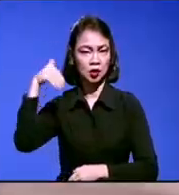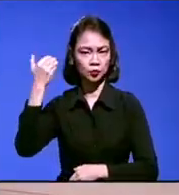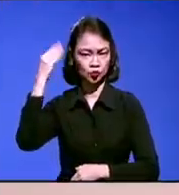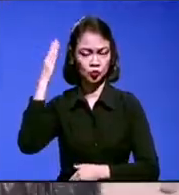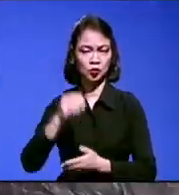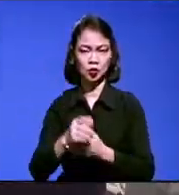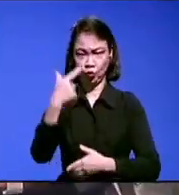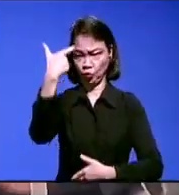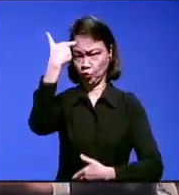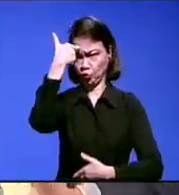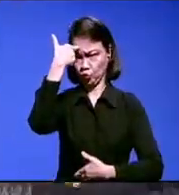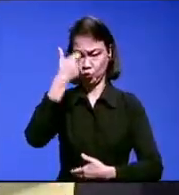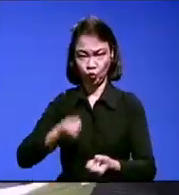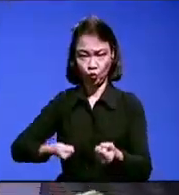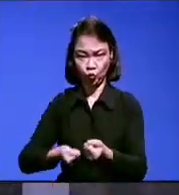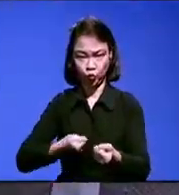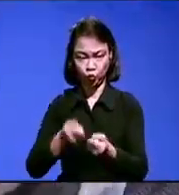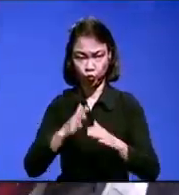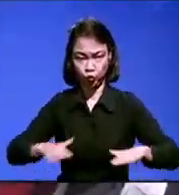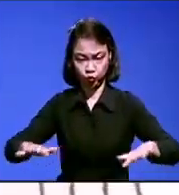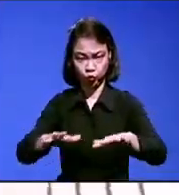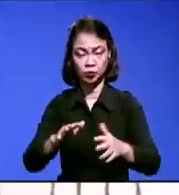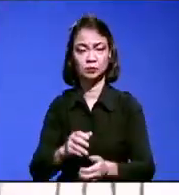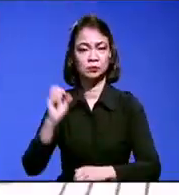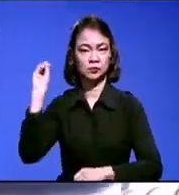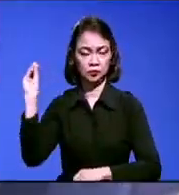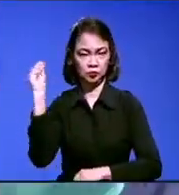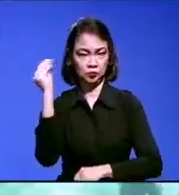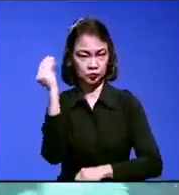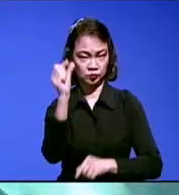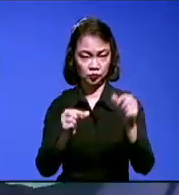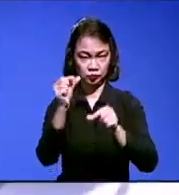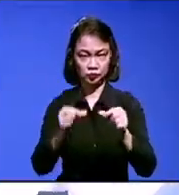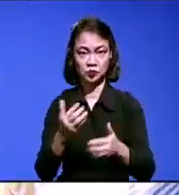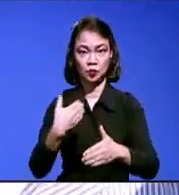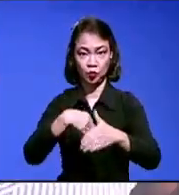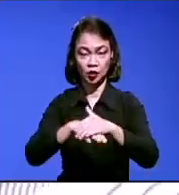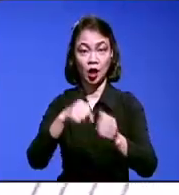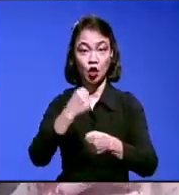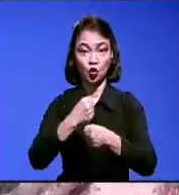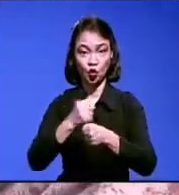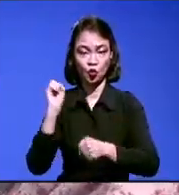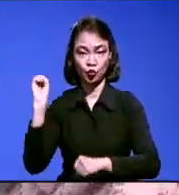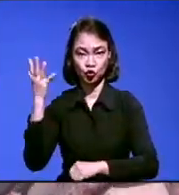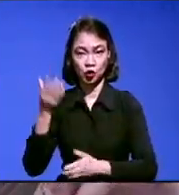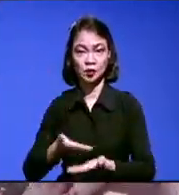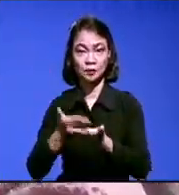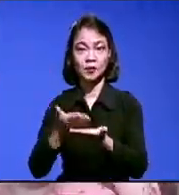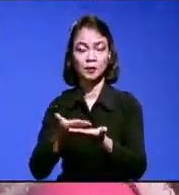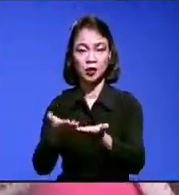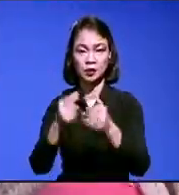tubuh serta penyemprotan mobil wisatawan. Pengguna jalan dari luar Bogor yang melintas jalur utama Gadok Puncak juga dibagikan masker.